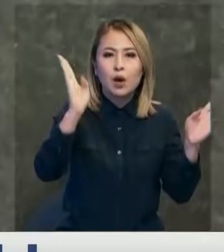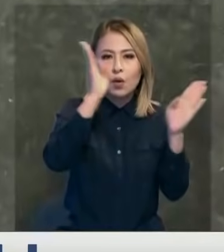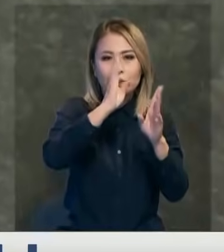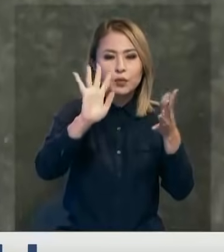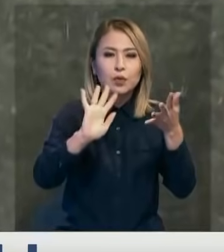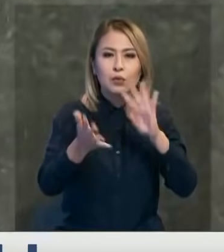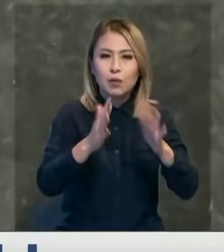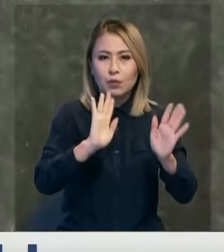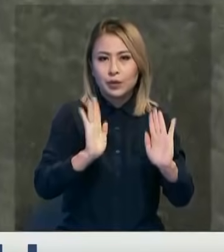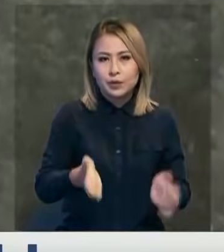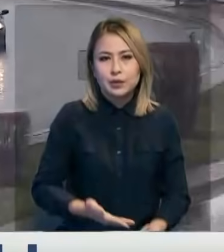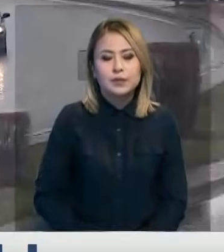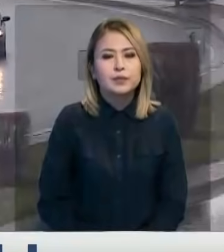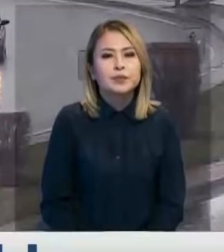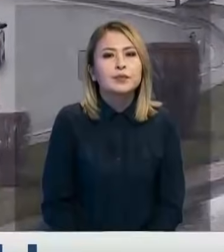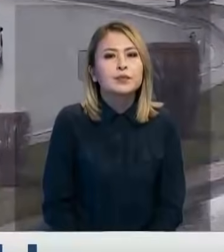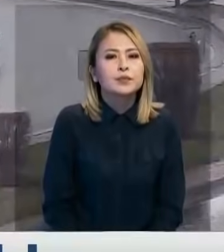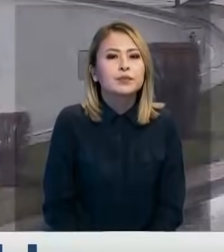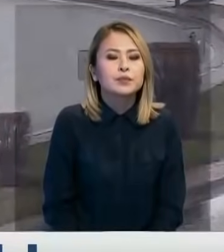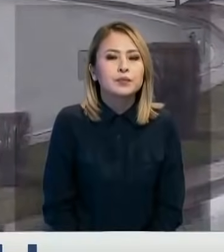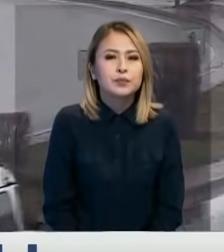аумағында ауа райы құбылмалы болады деп күтіліп отыр.